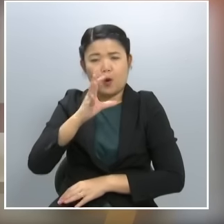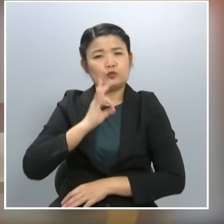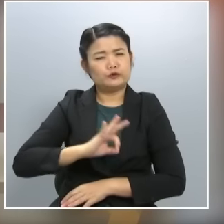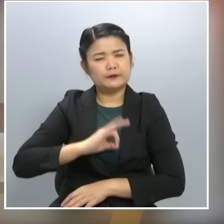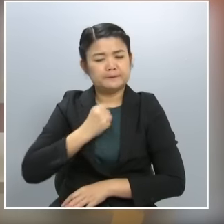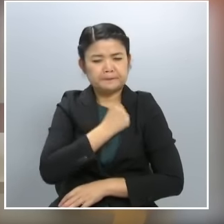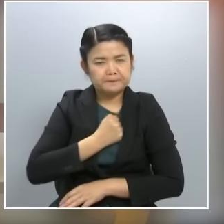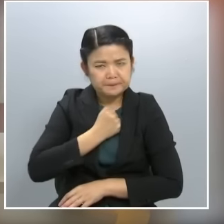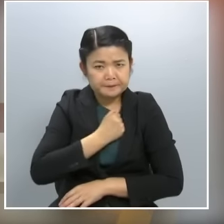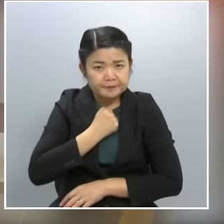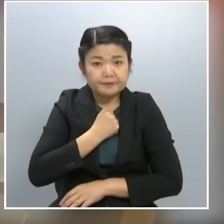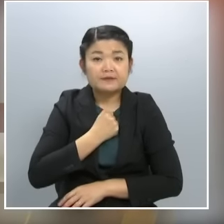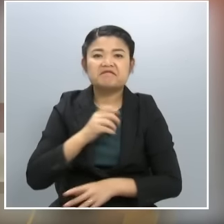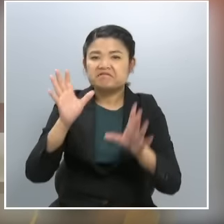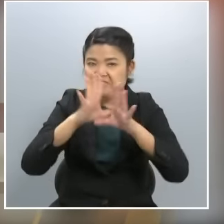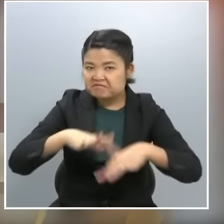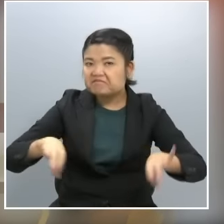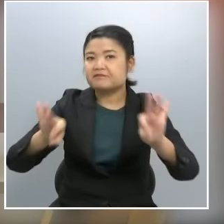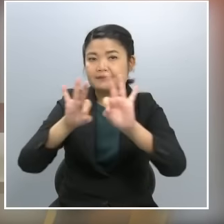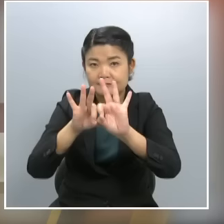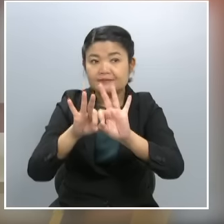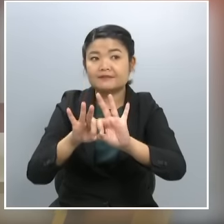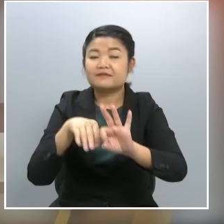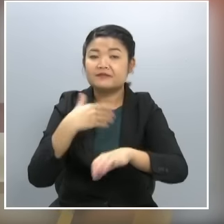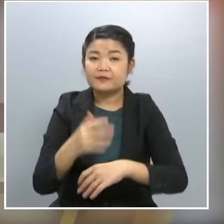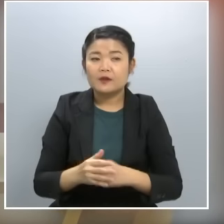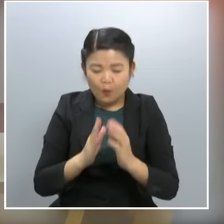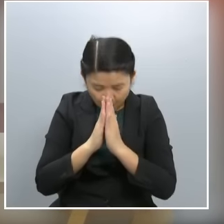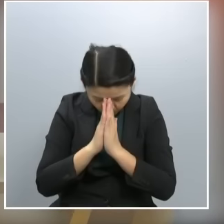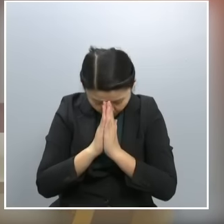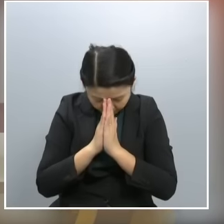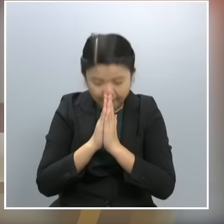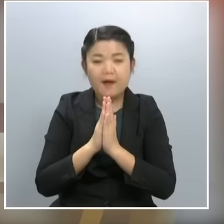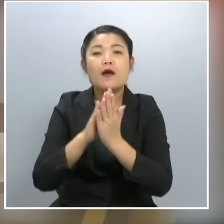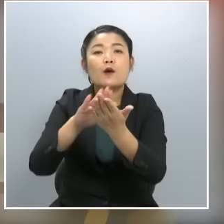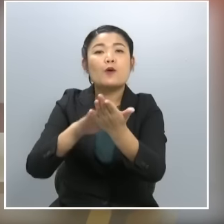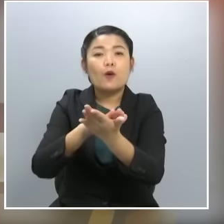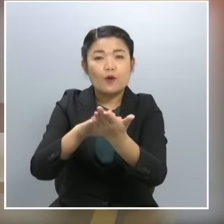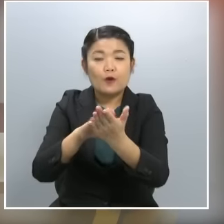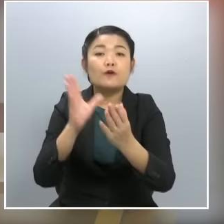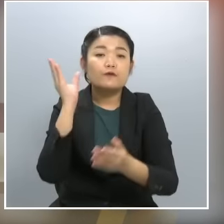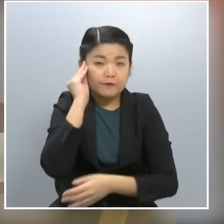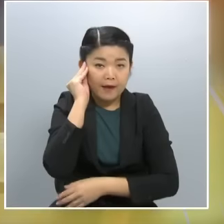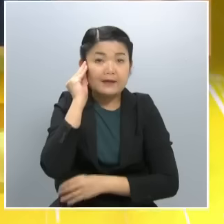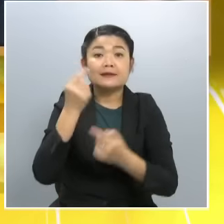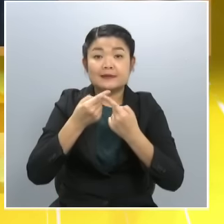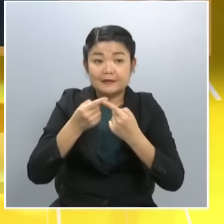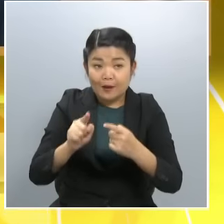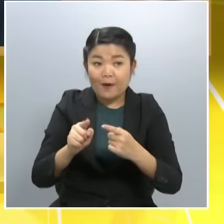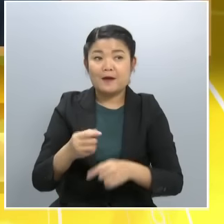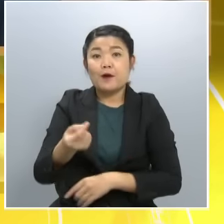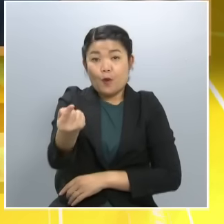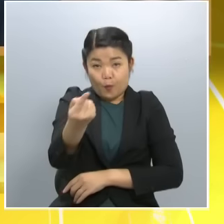ใจจริงๆที่สำคัญคุณกัญชัยยกมือไหว้บอกกราบขอขมารับฟังแต่ที่โพสต์บอกเป็นสันเตี้ย